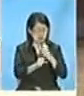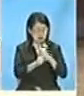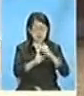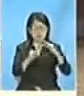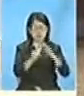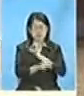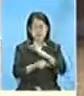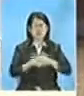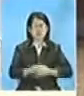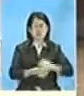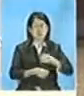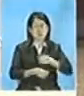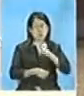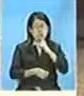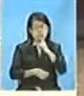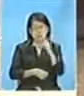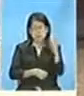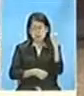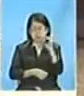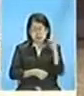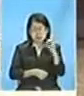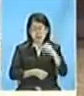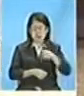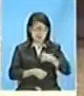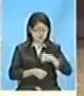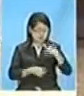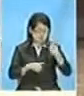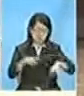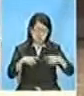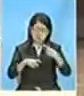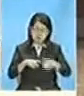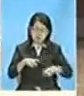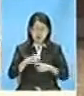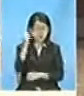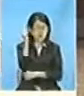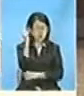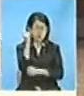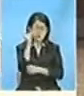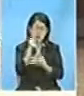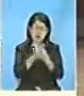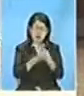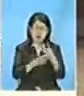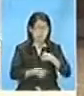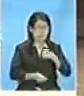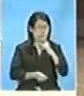ไม่เคยปริปากเลยว่าเราจะลำบากยากแค้นแค่ไหนเพียงไร